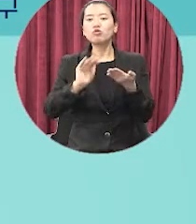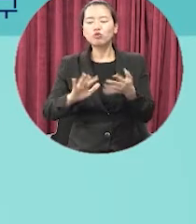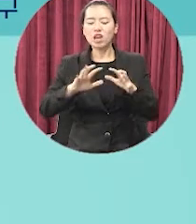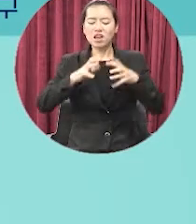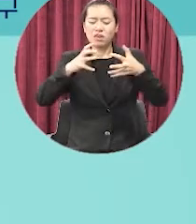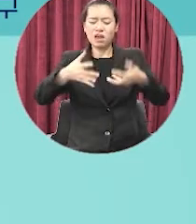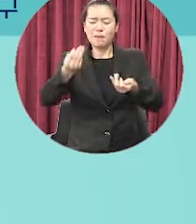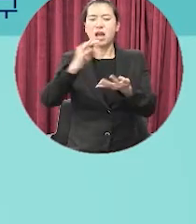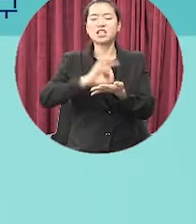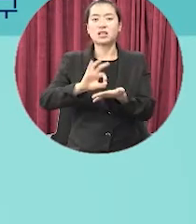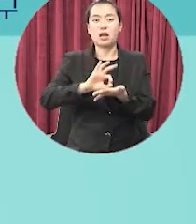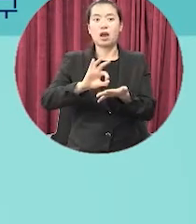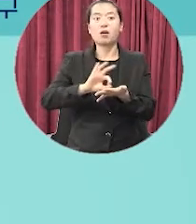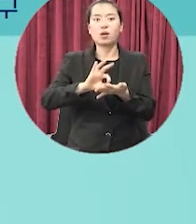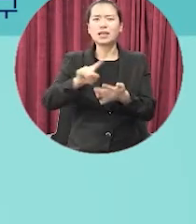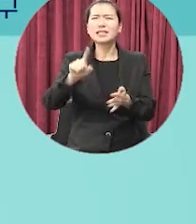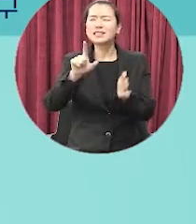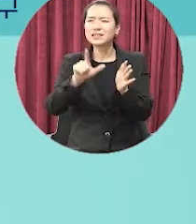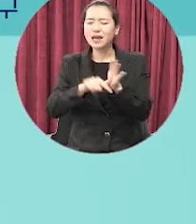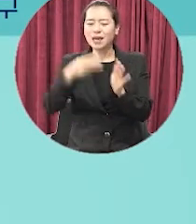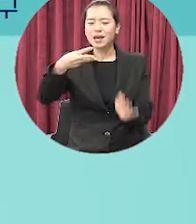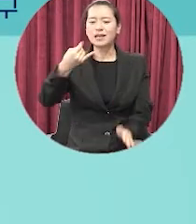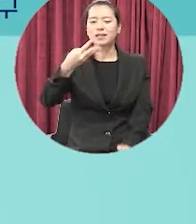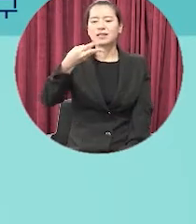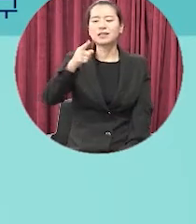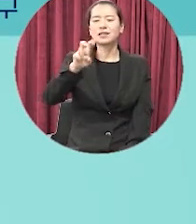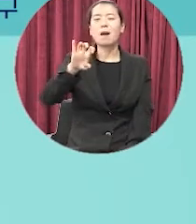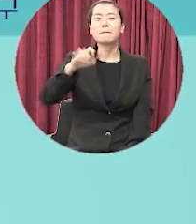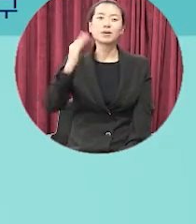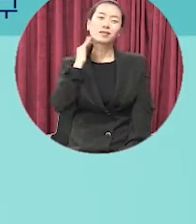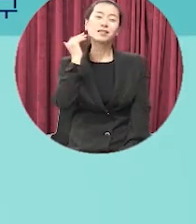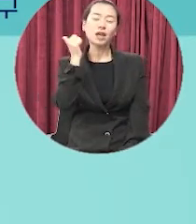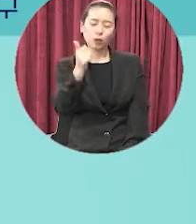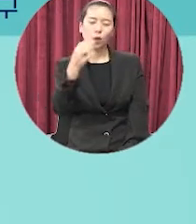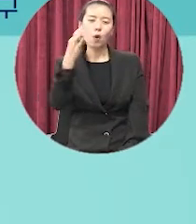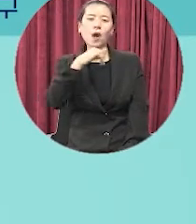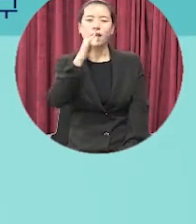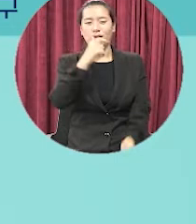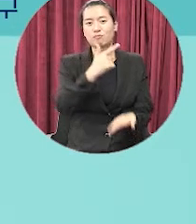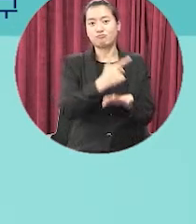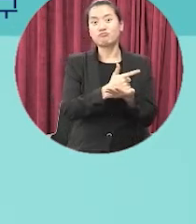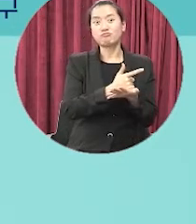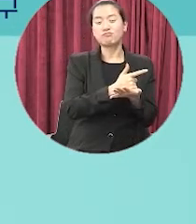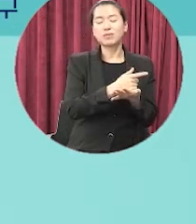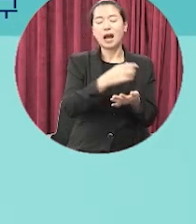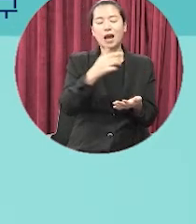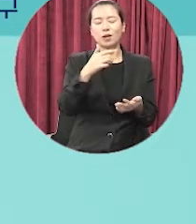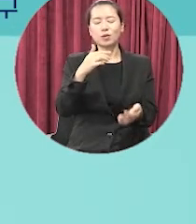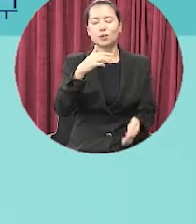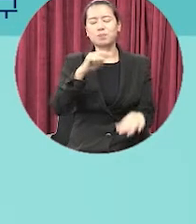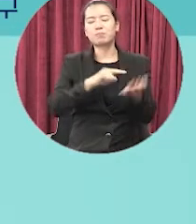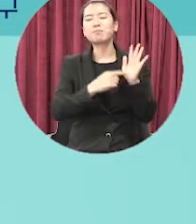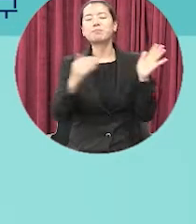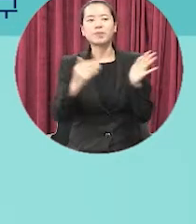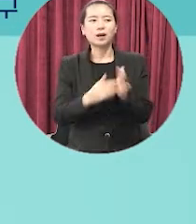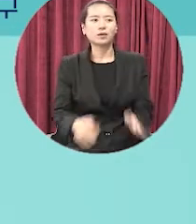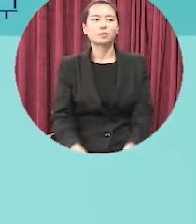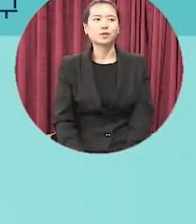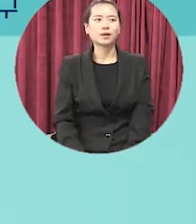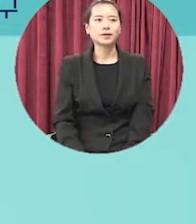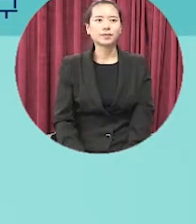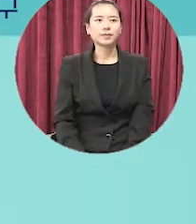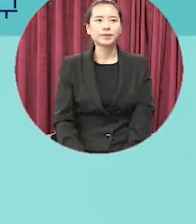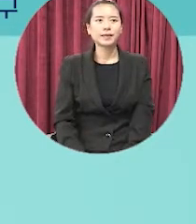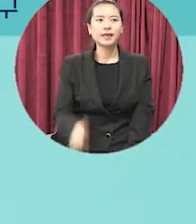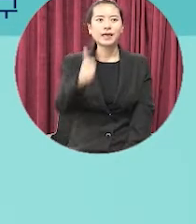그 다음에 타브 대통령으로 효과가 있다는 식으로 이야기 했고 근데 저희가 여기게 있는 놈 물에서 제가 한수 크라 크라 가만히 쓸어